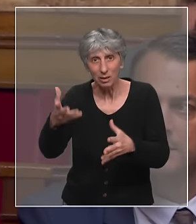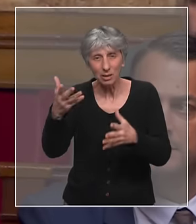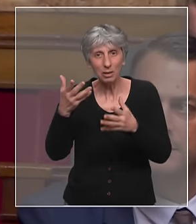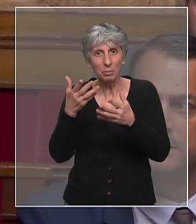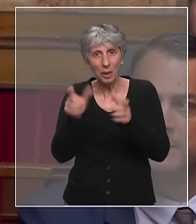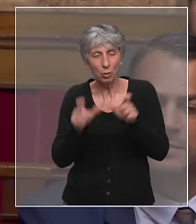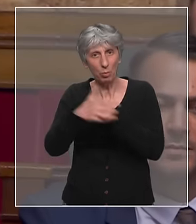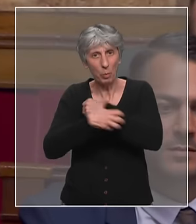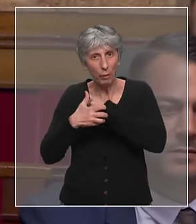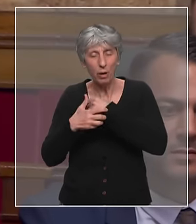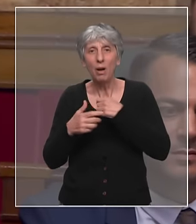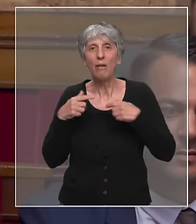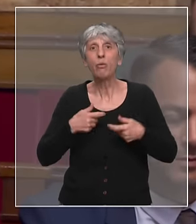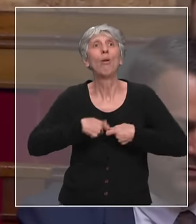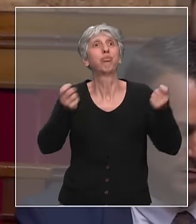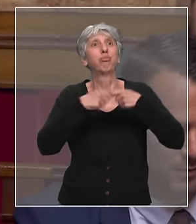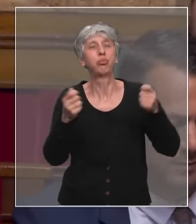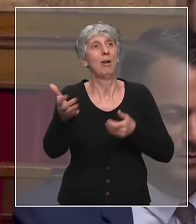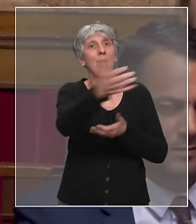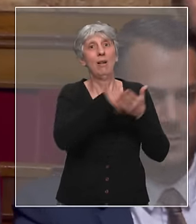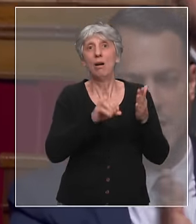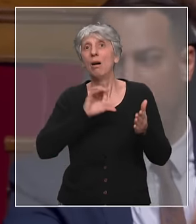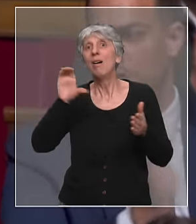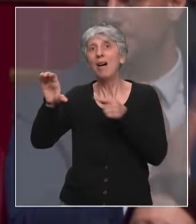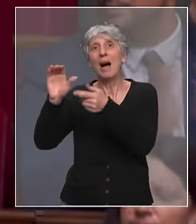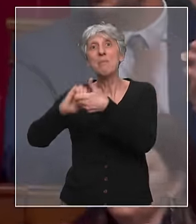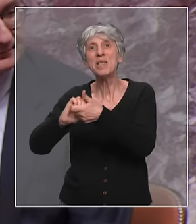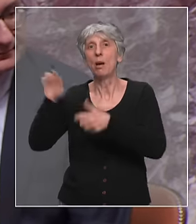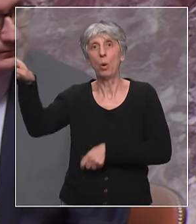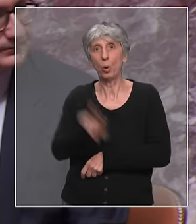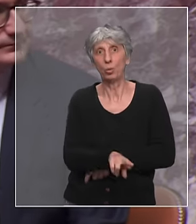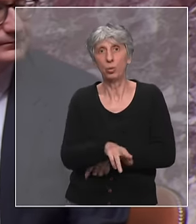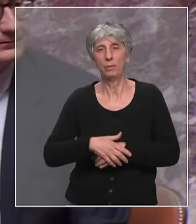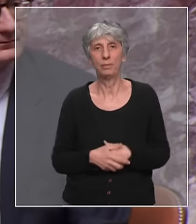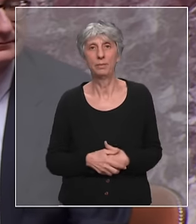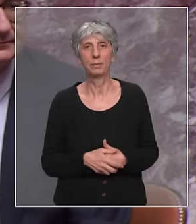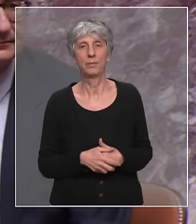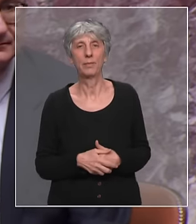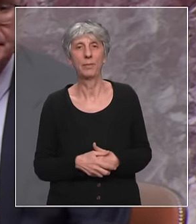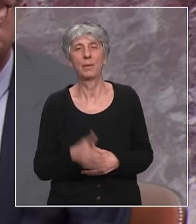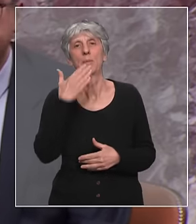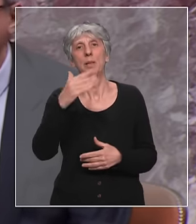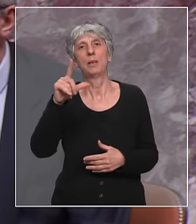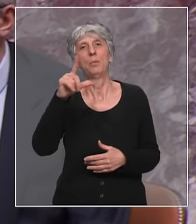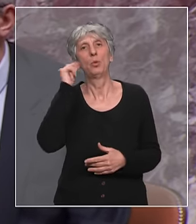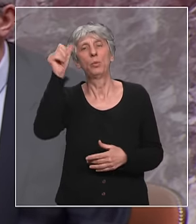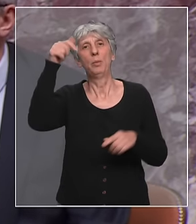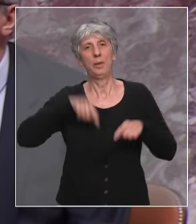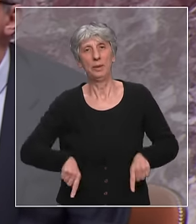rendez l'argent que vous avez donné sans résultat à vos amis. Bravo ! Je vous remercie, monsieur le Premier ministre.